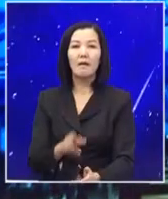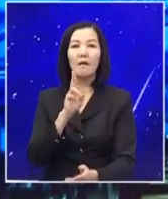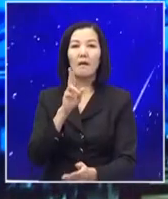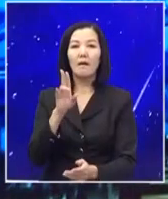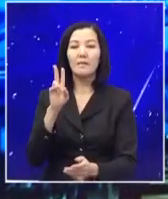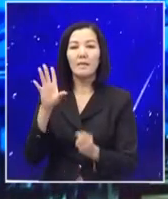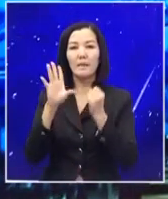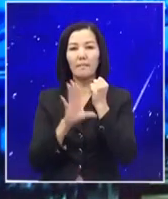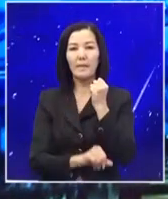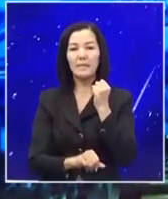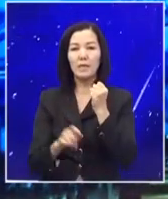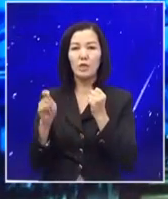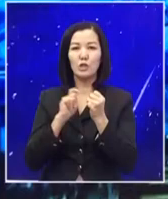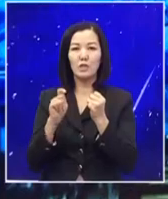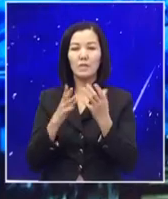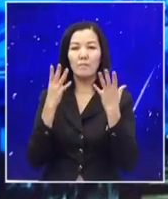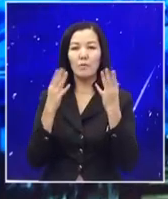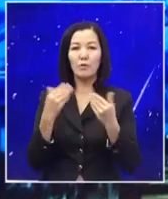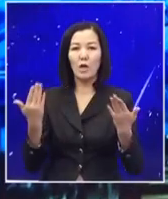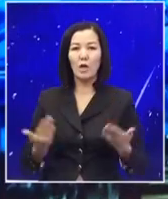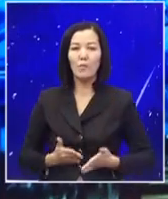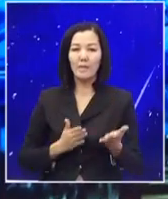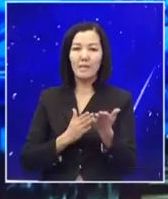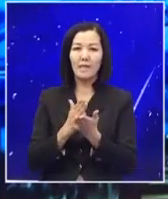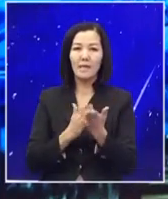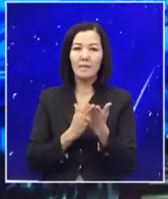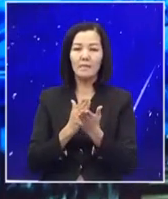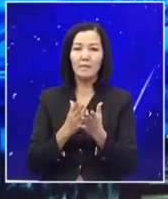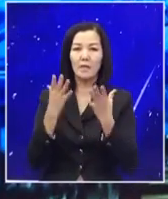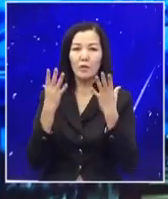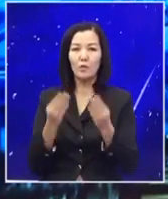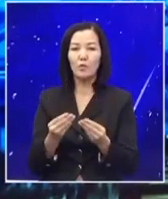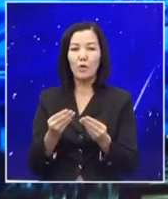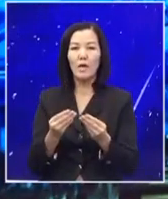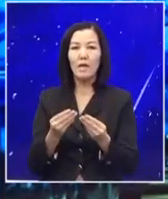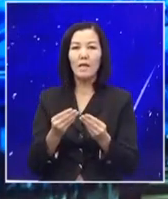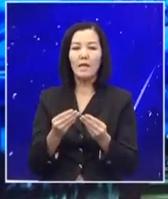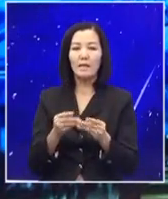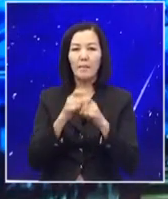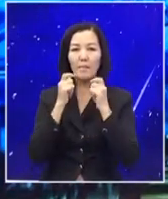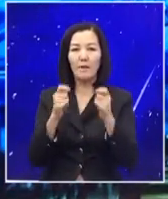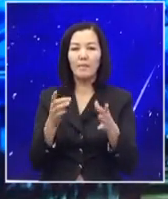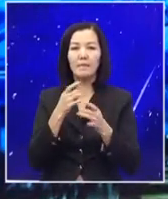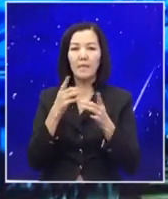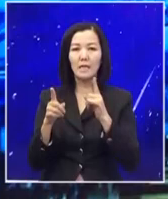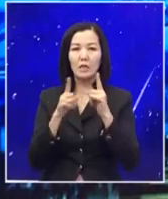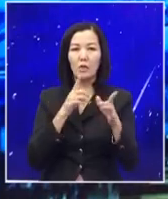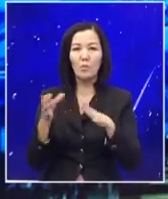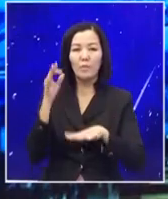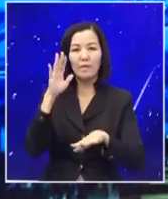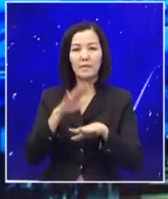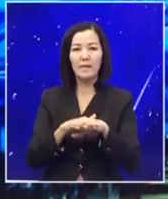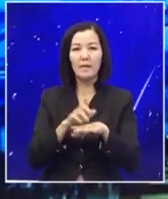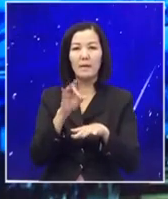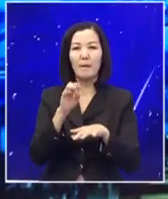Қазанның соңғы жексенбісі әлеуметтік сала қызметкерлерінің күні. Осыған орай бірқатар сала маманы марапатталды. Салтанатты жиын облыс әкімінің орынбасары